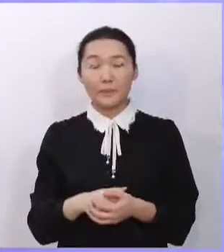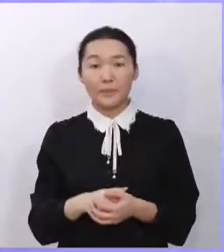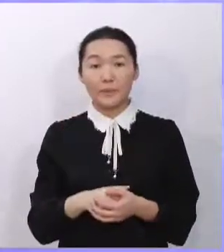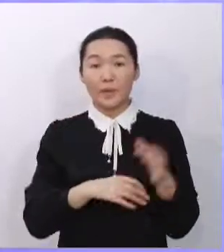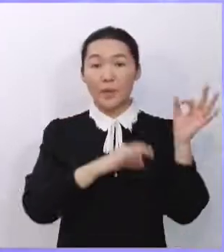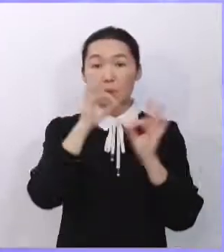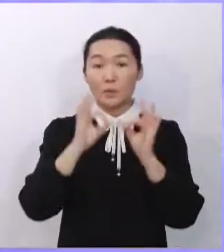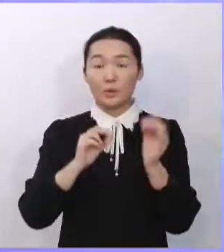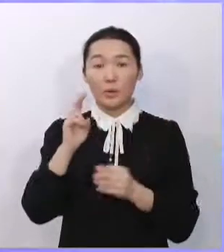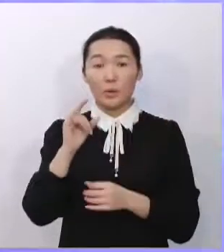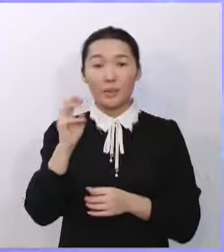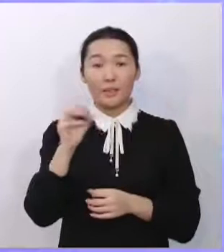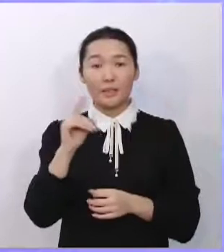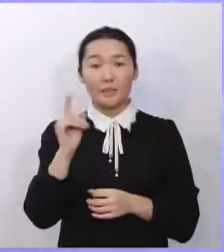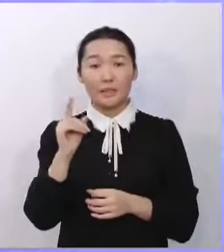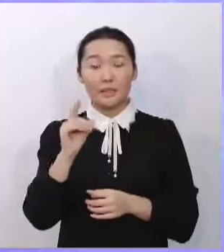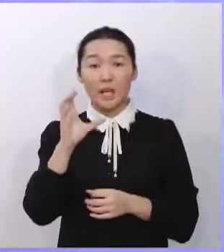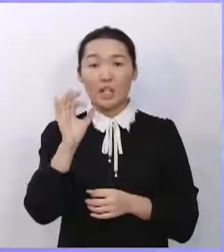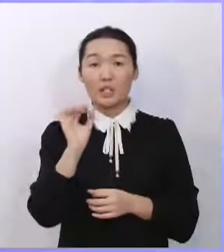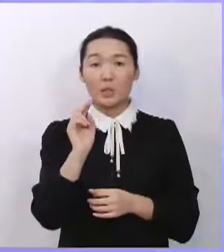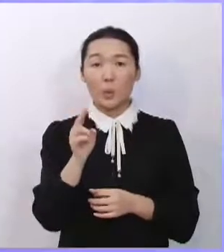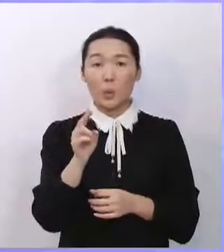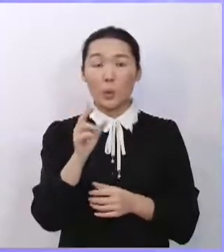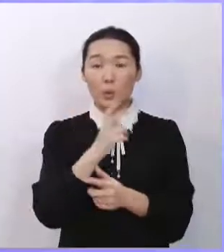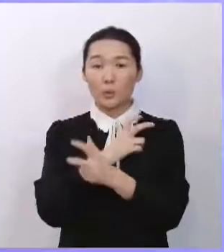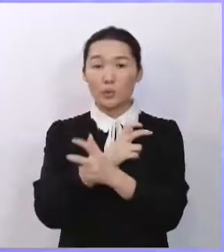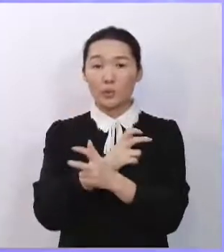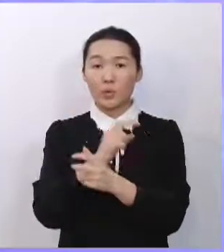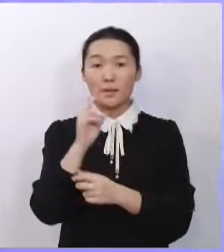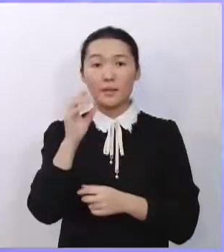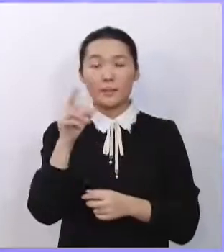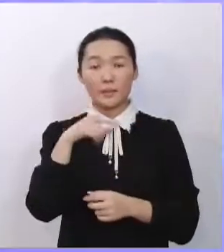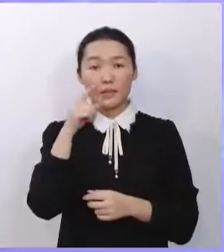Күзүндөгү кымызды сөөк кымыз дейбиз.